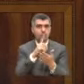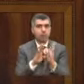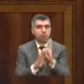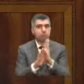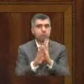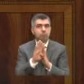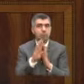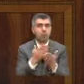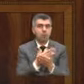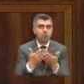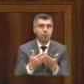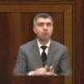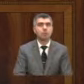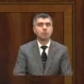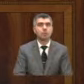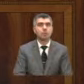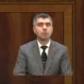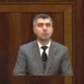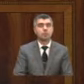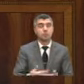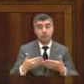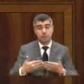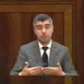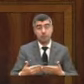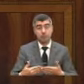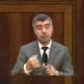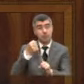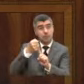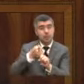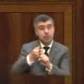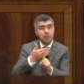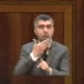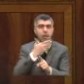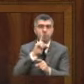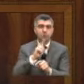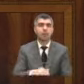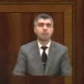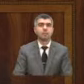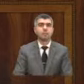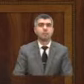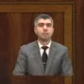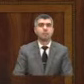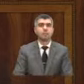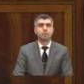مازال المجال باش نتقدموا، ولكن هذا الشيء اللي دار لحد الان الحمد لله عليه. نرجعوا